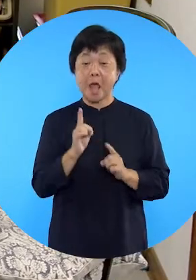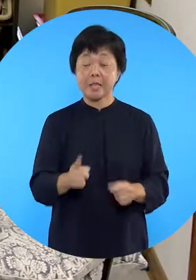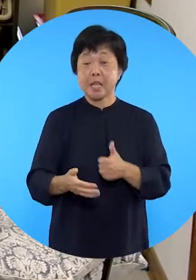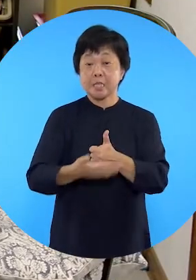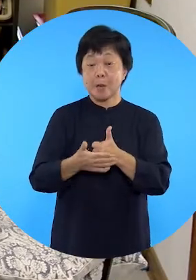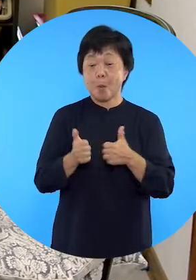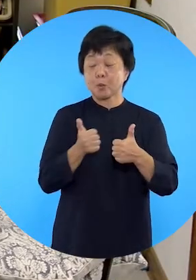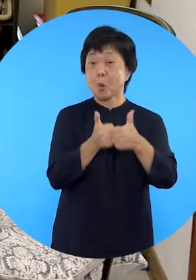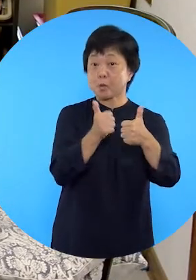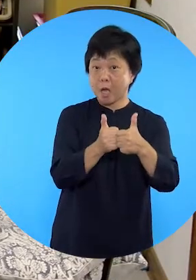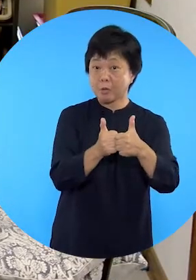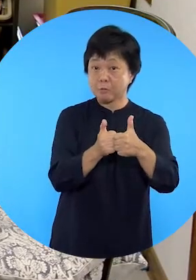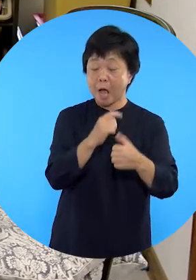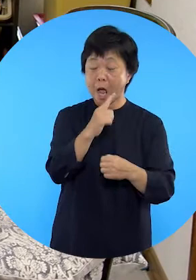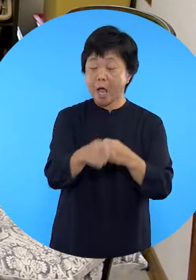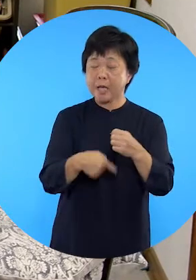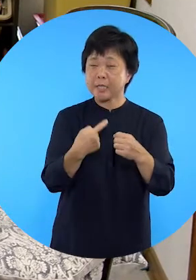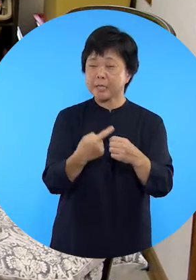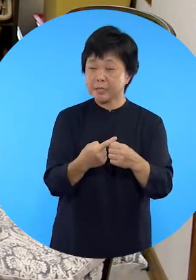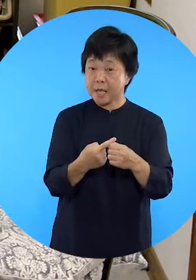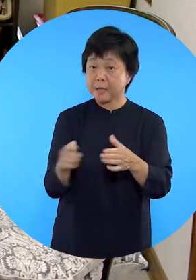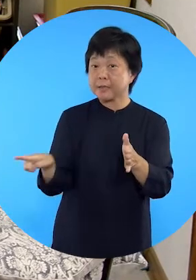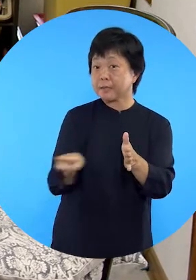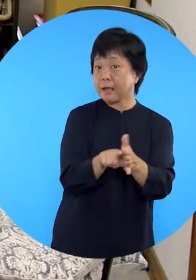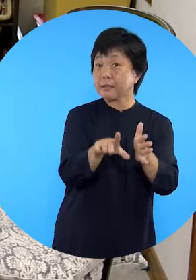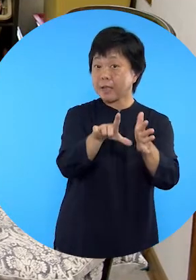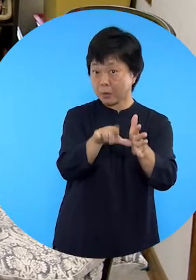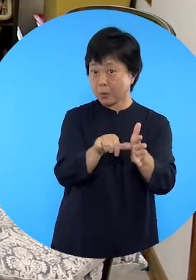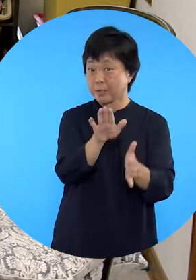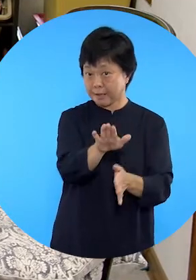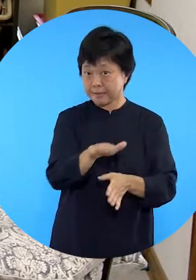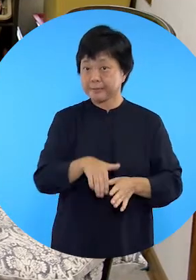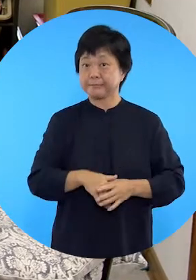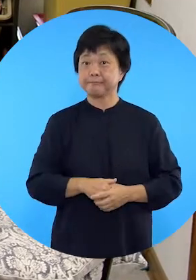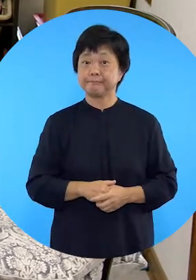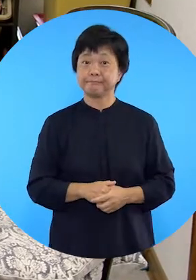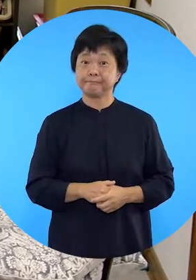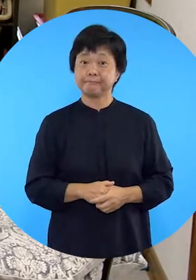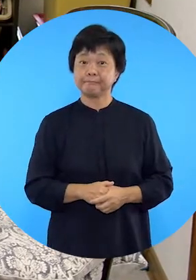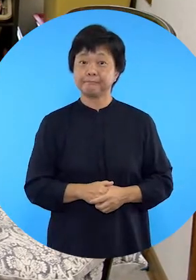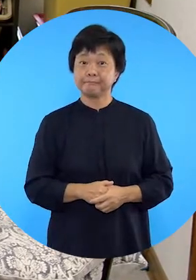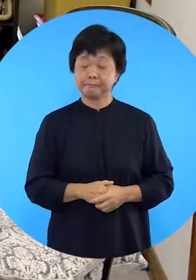ん、ネリサポに相談したのは1年が過ぎた頃でした。